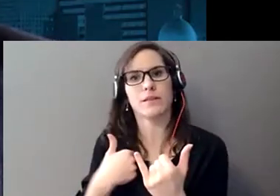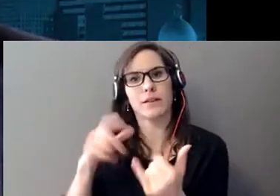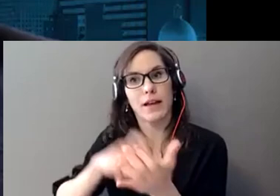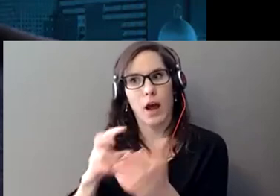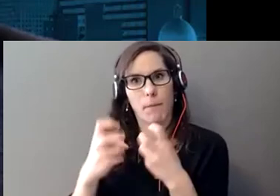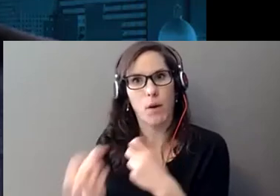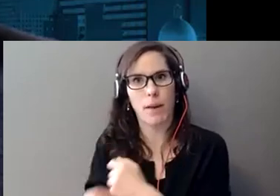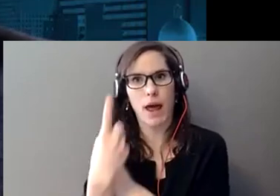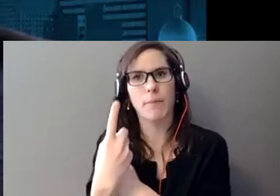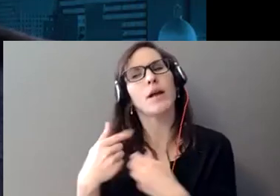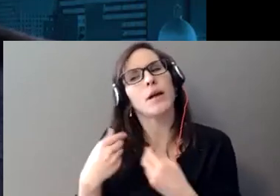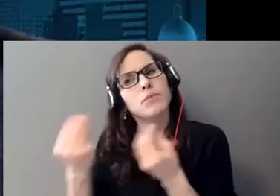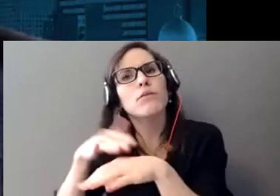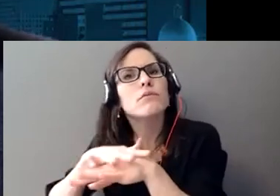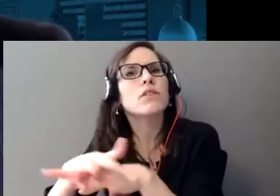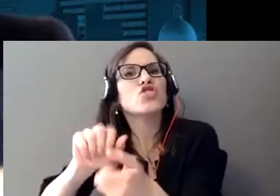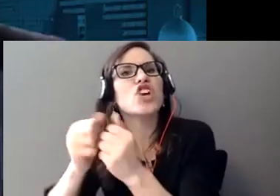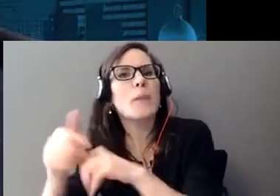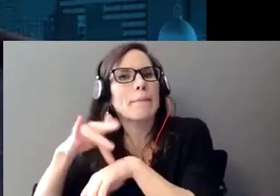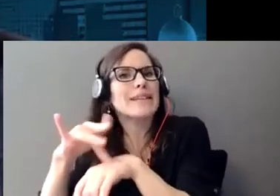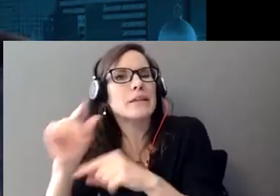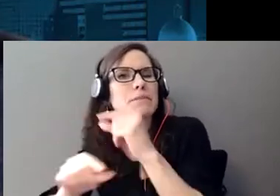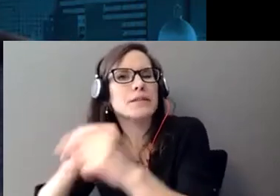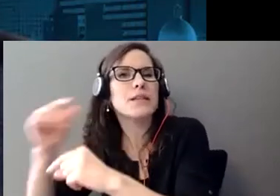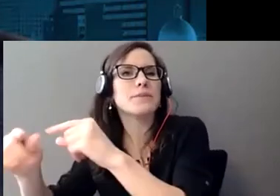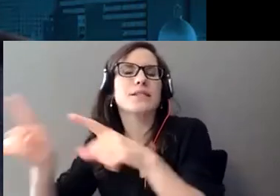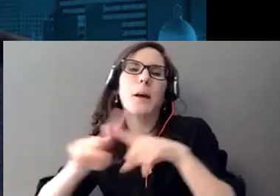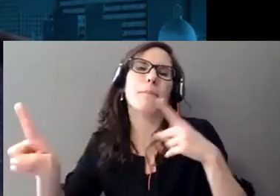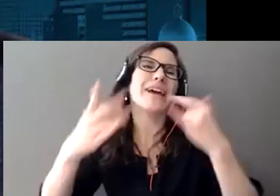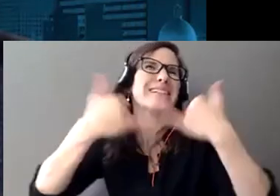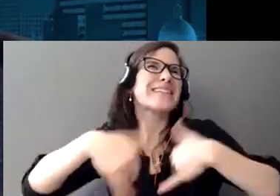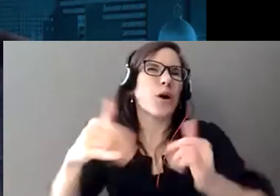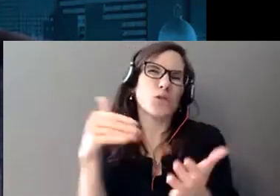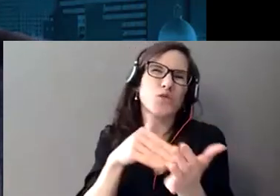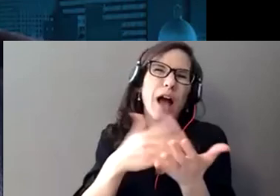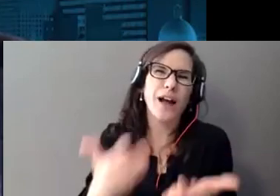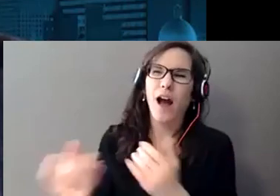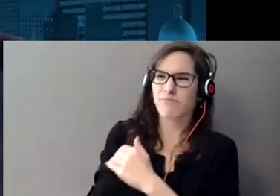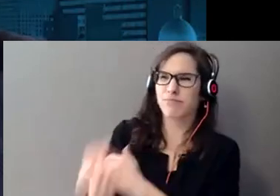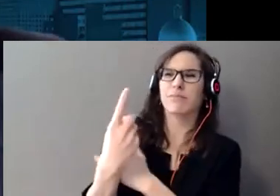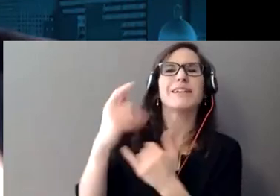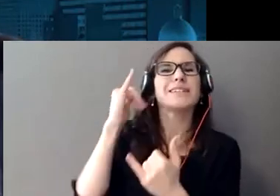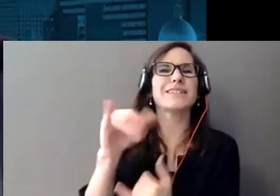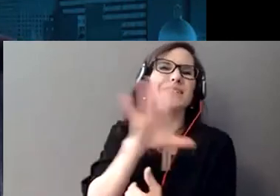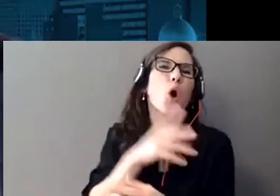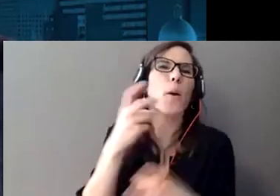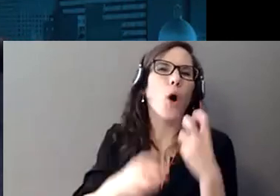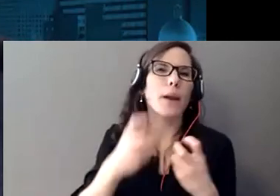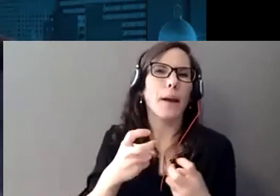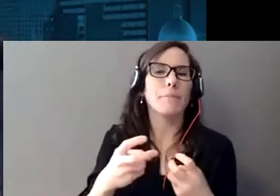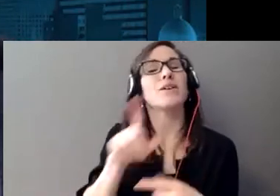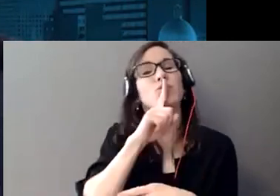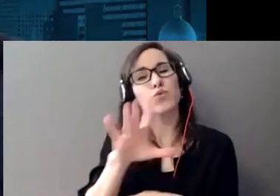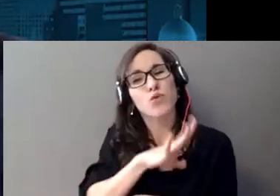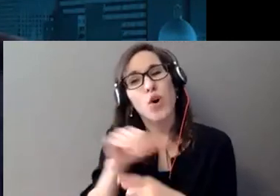pratique petit à petit mais ça continue quand même à venir quand il y a un problème ou un souci alors on donne des formations on fait du